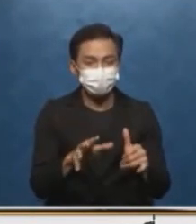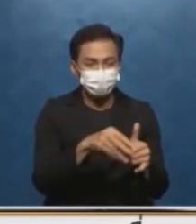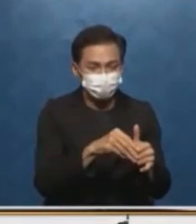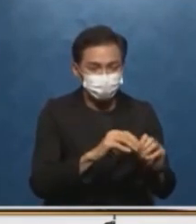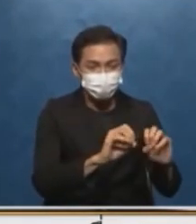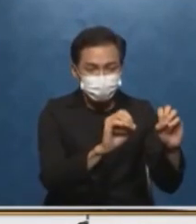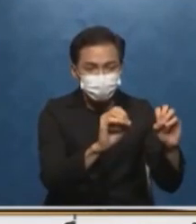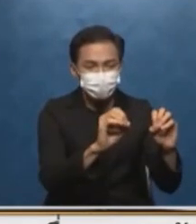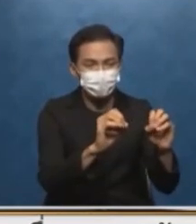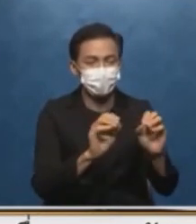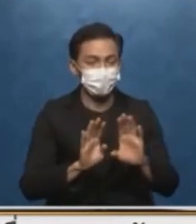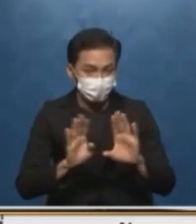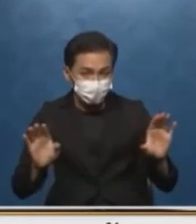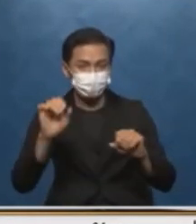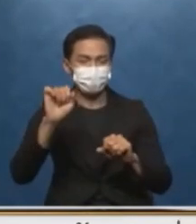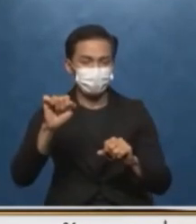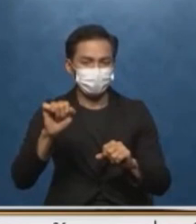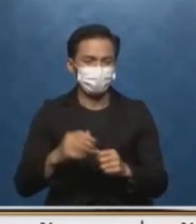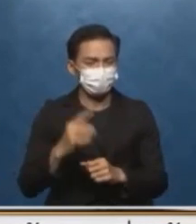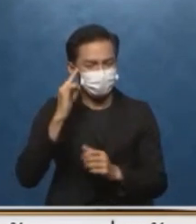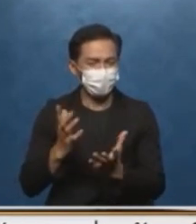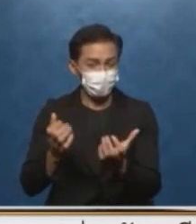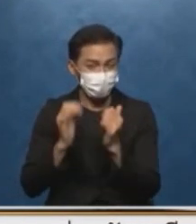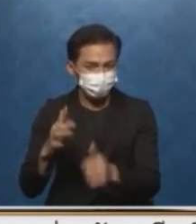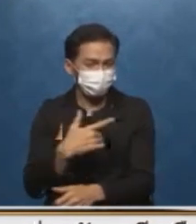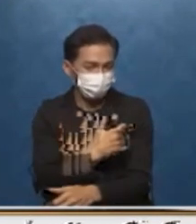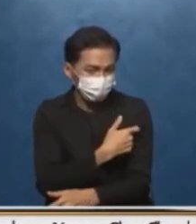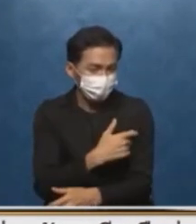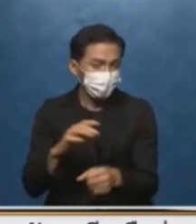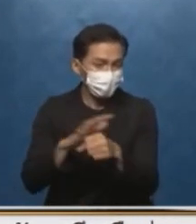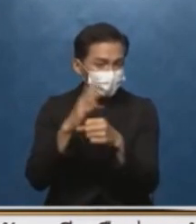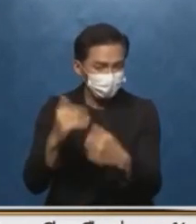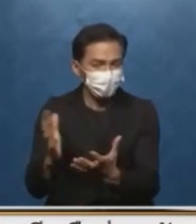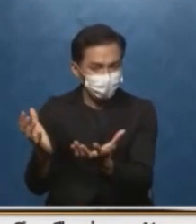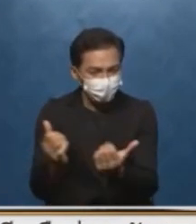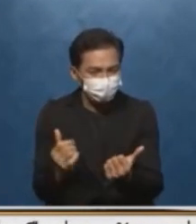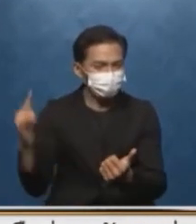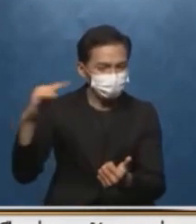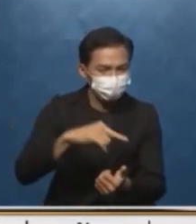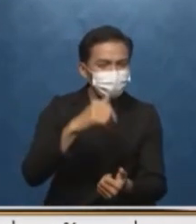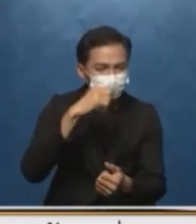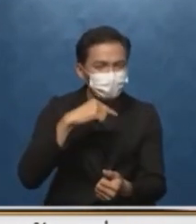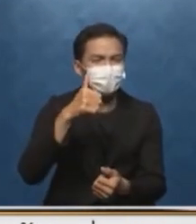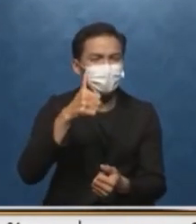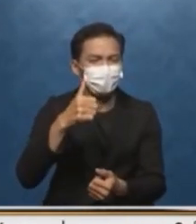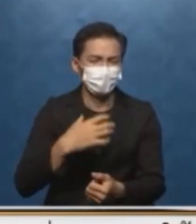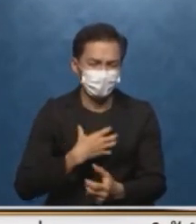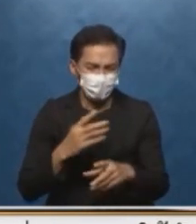รือว่าท่านอยากจะรับเฉพาะคนที่ฉีดวัคซีนแล้วหรือจะเอายังไงคะทำอะไรสักอย่างยังไงก็ต้องทำแล้วค่ะเพราะว่ามาถึงทุก